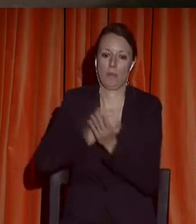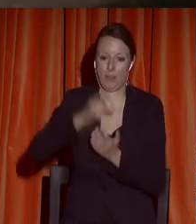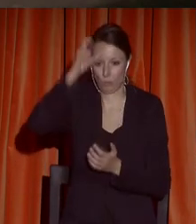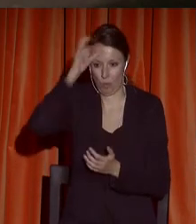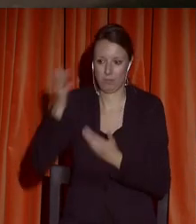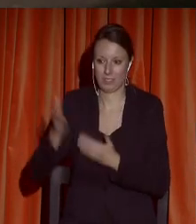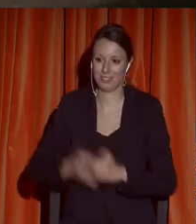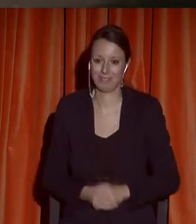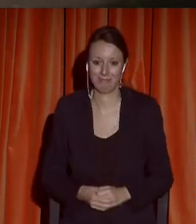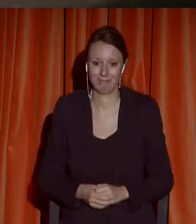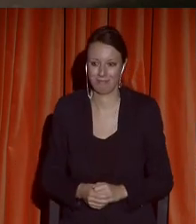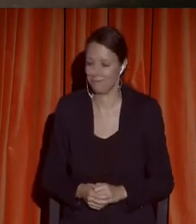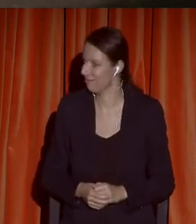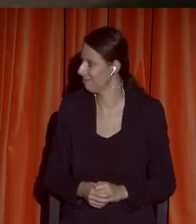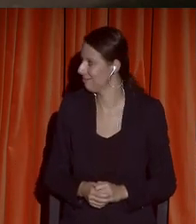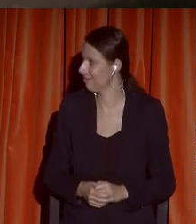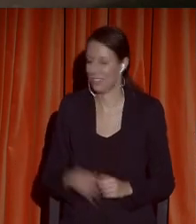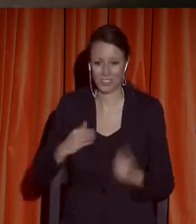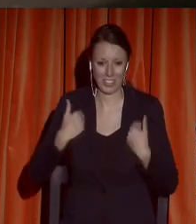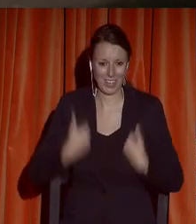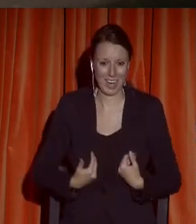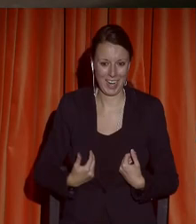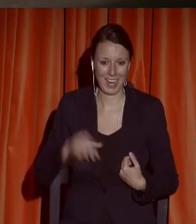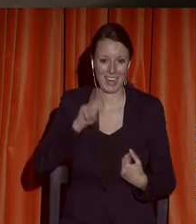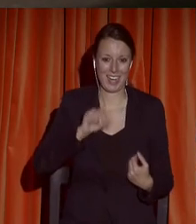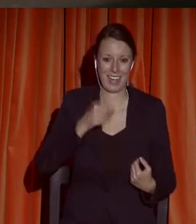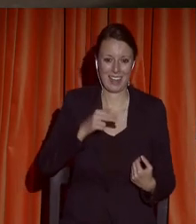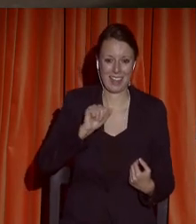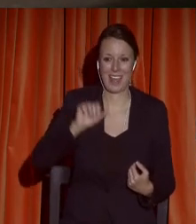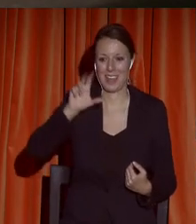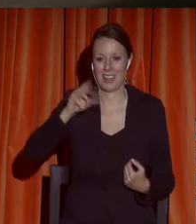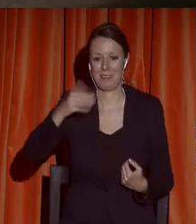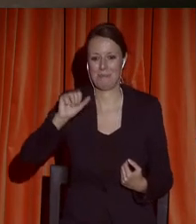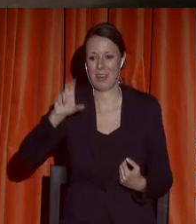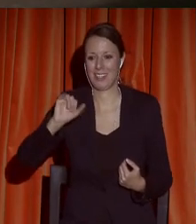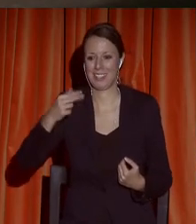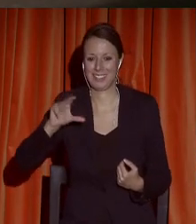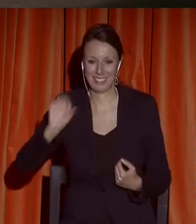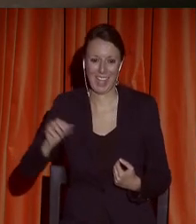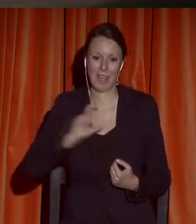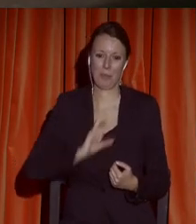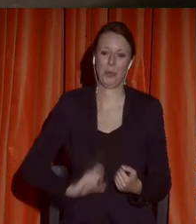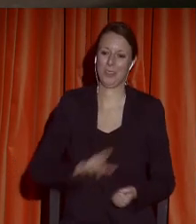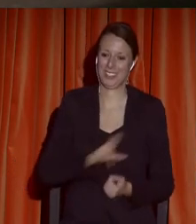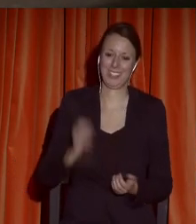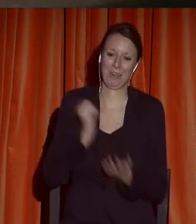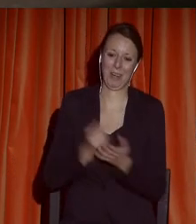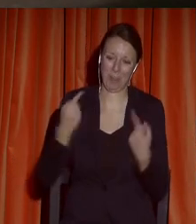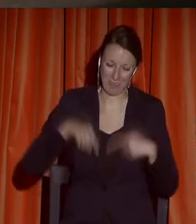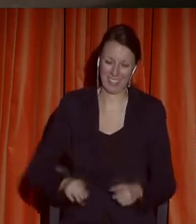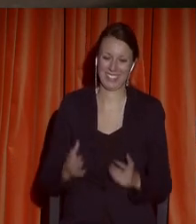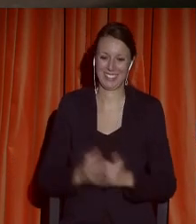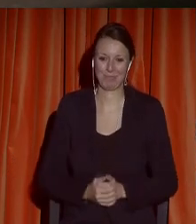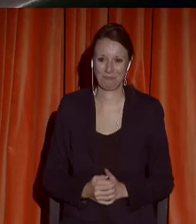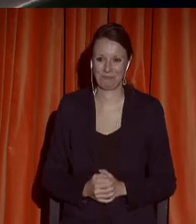Na końcu pozwolę sobie powiedzieć, moje nazwisko Hanna Machińska, Biuro Rzecznika Praw Obywatelskich. Proszę